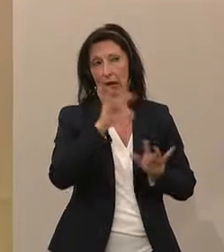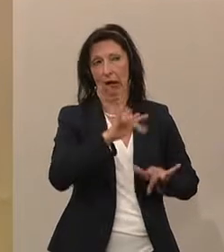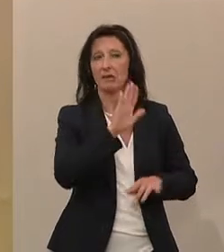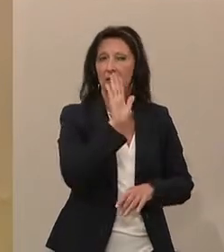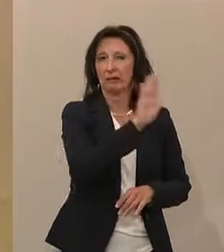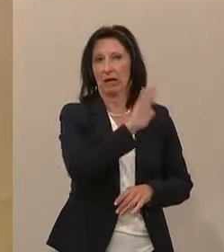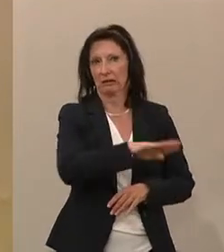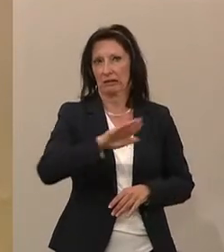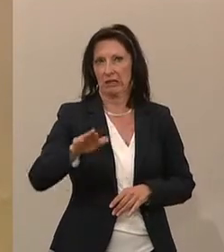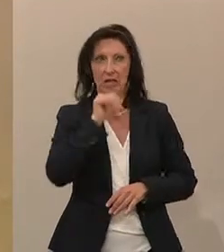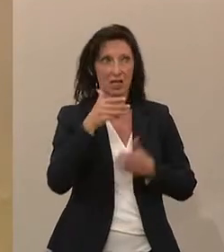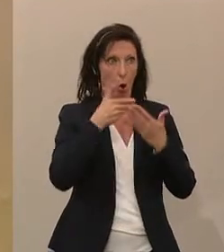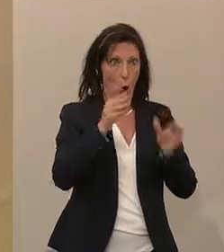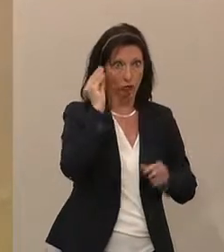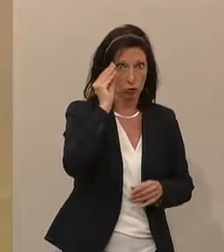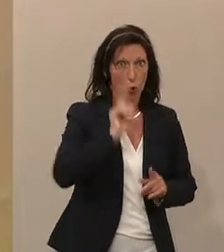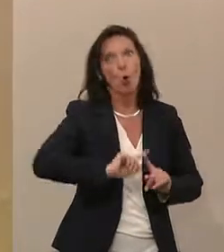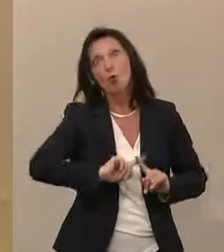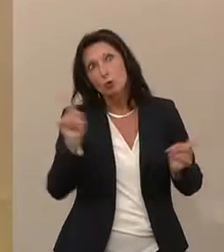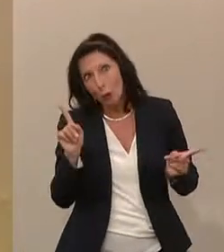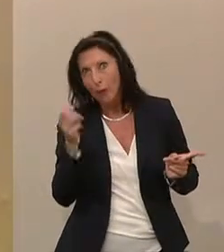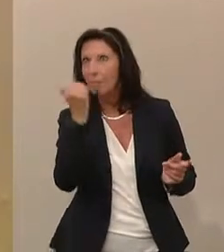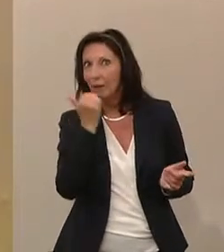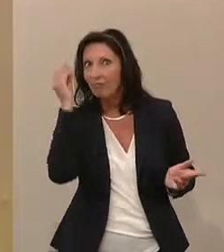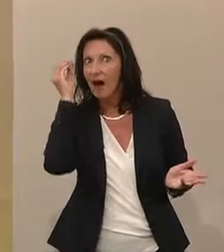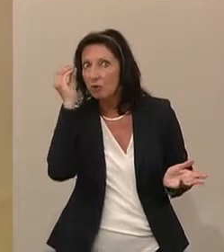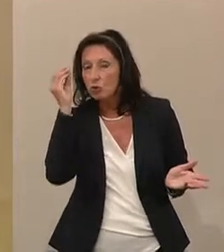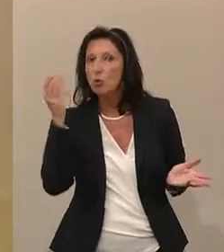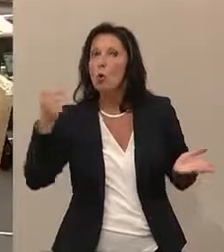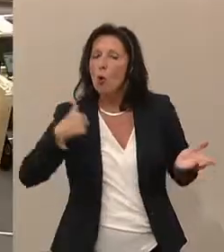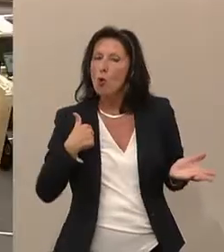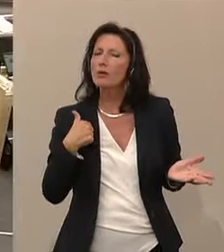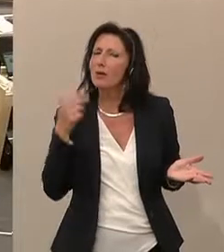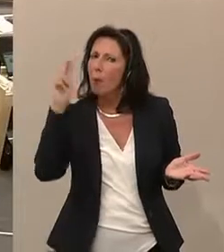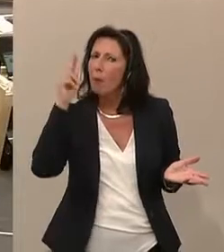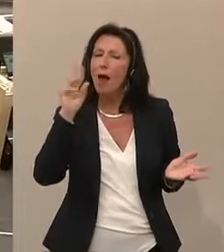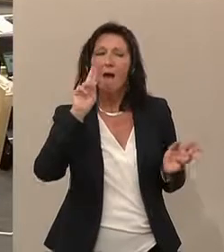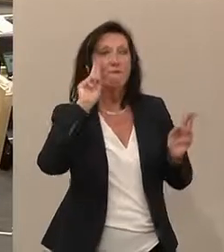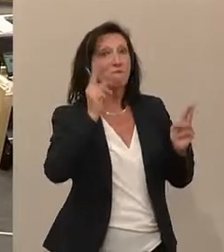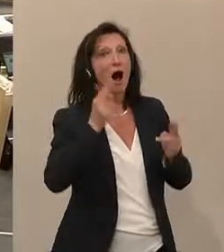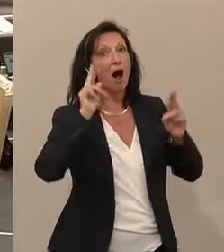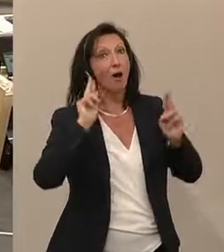in öffentliche Schulen schicken. Und da stellt sich mir halt dann schon die Frage, warum denn eigentlich?